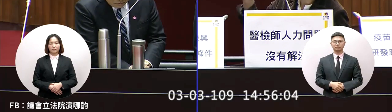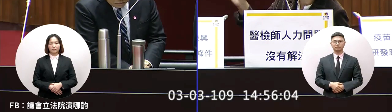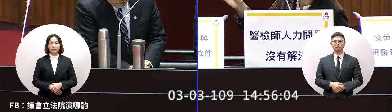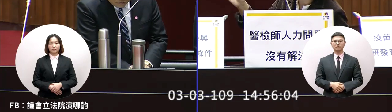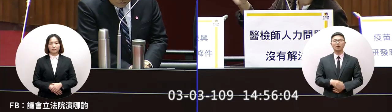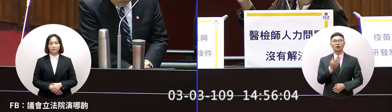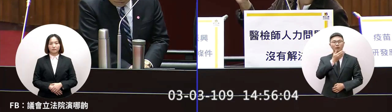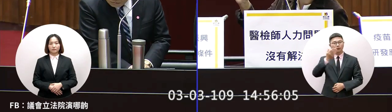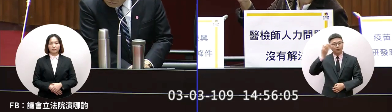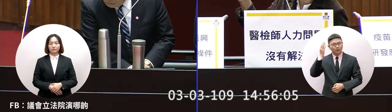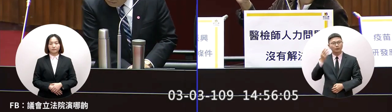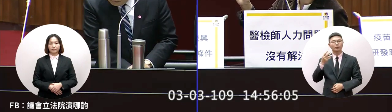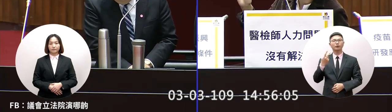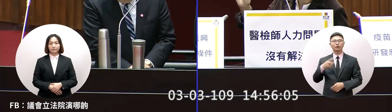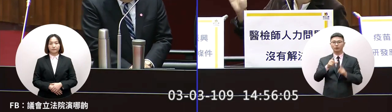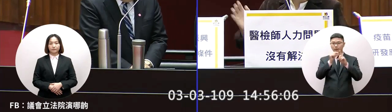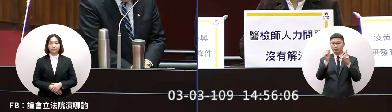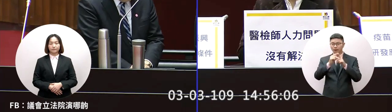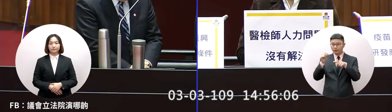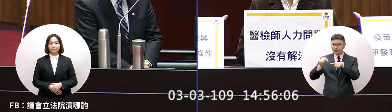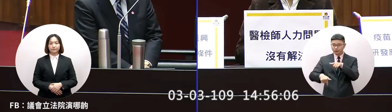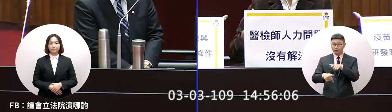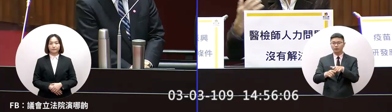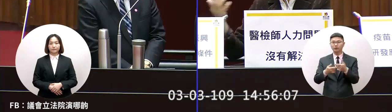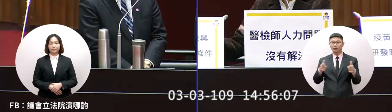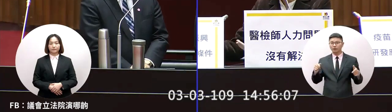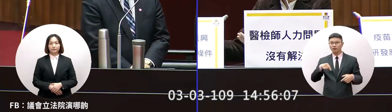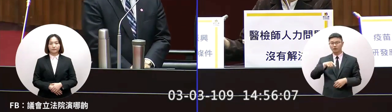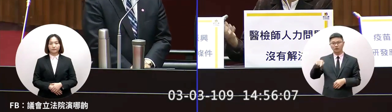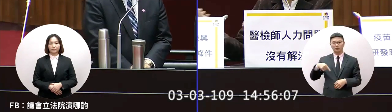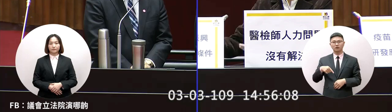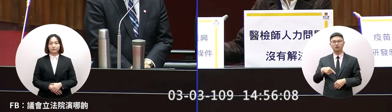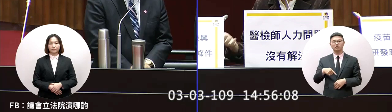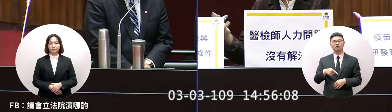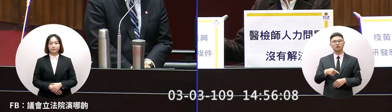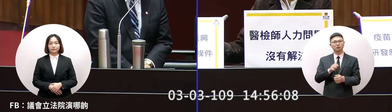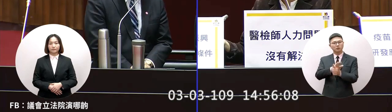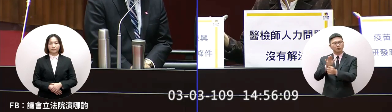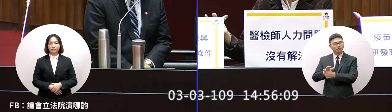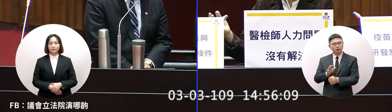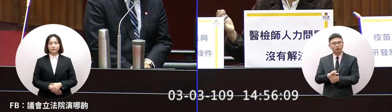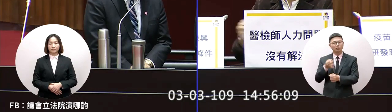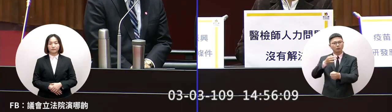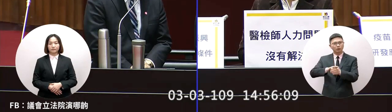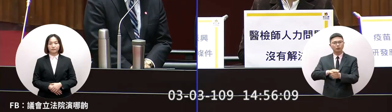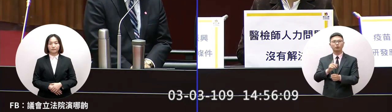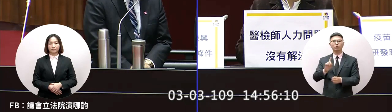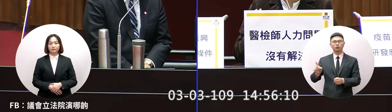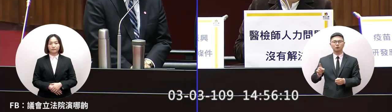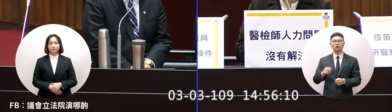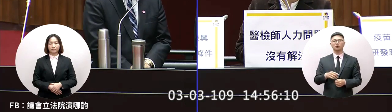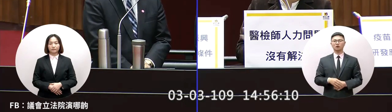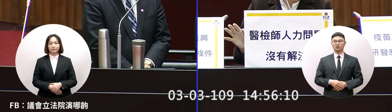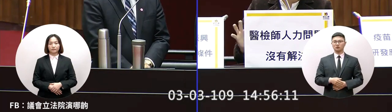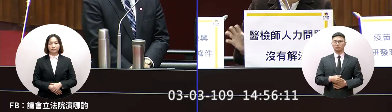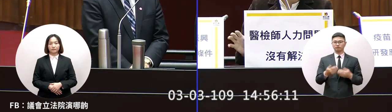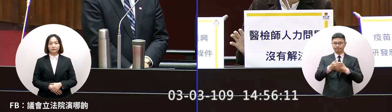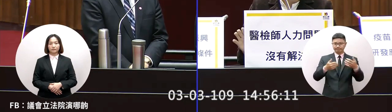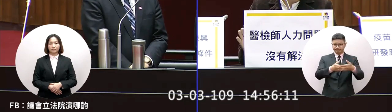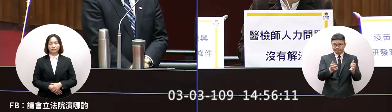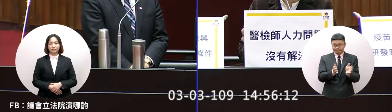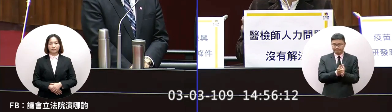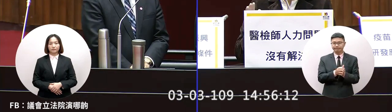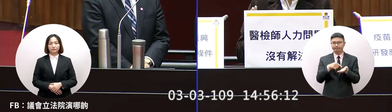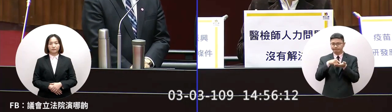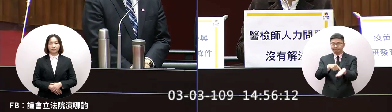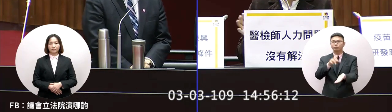光产业旅行社哈这边的纾困或者是补偿之类的，我们知道交通部已经有编